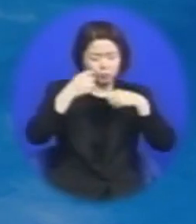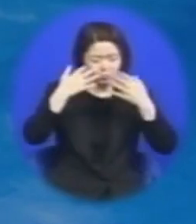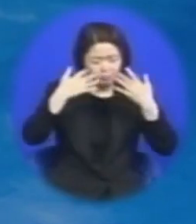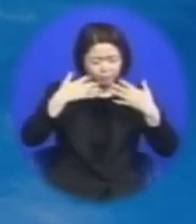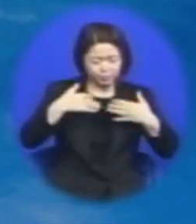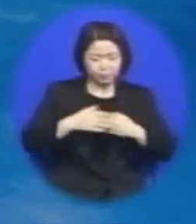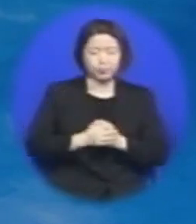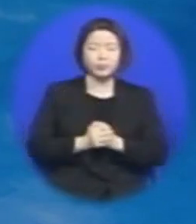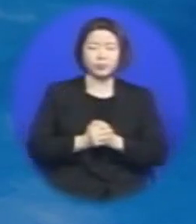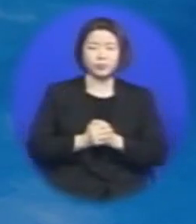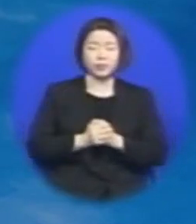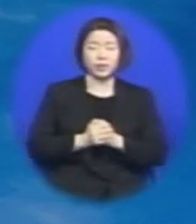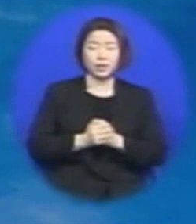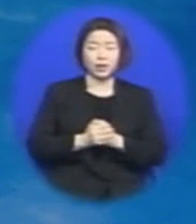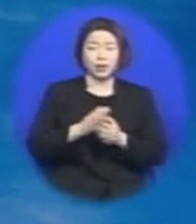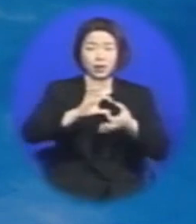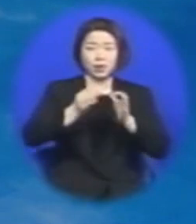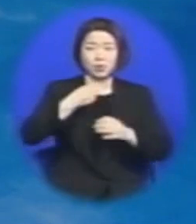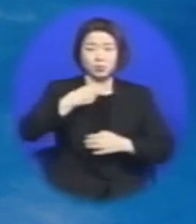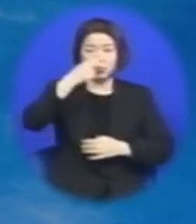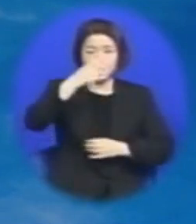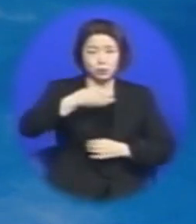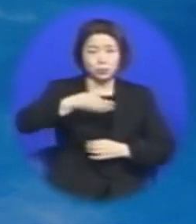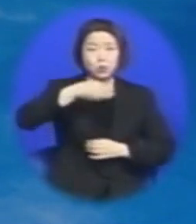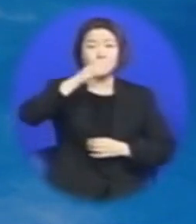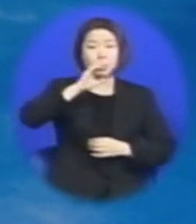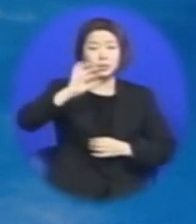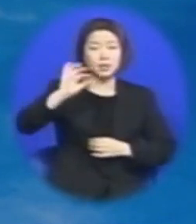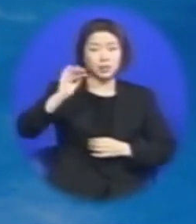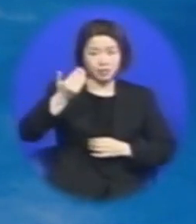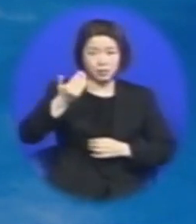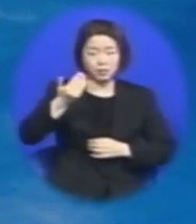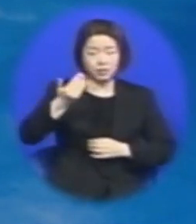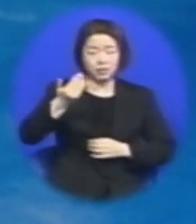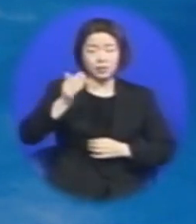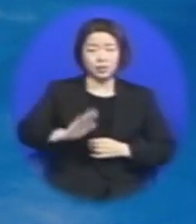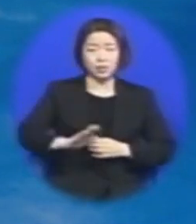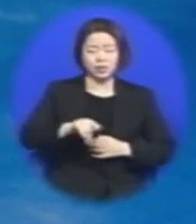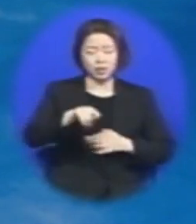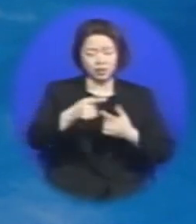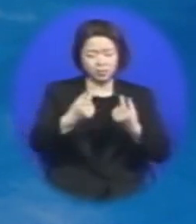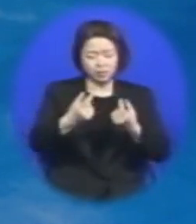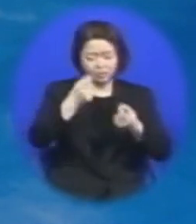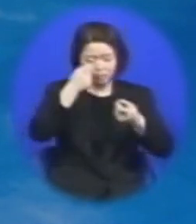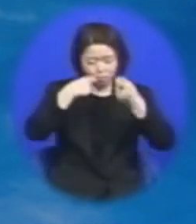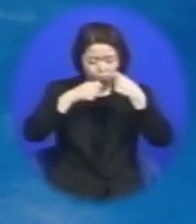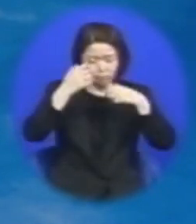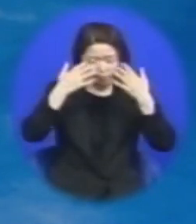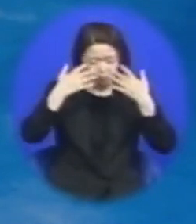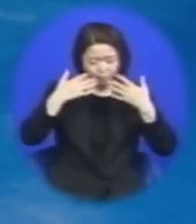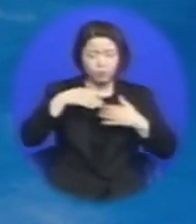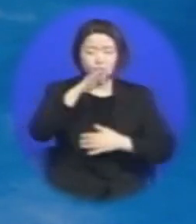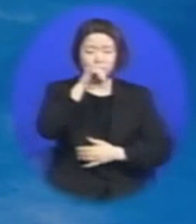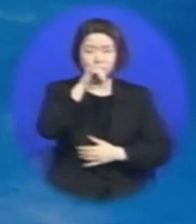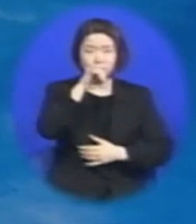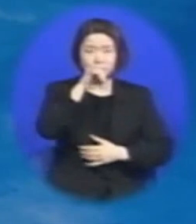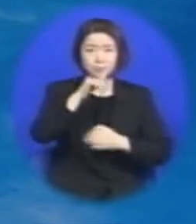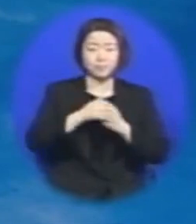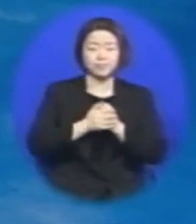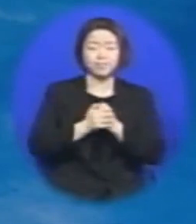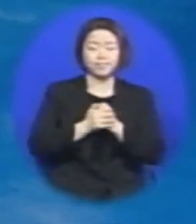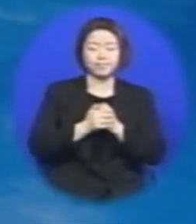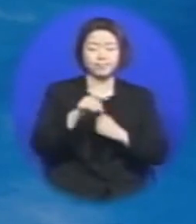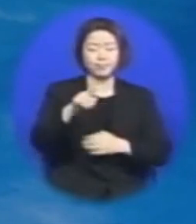겁니다 포도주 잔을 마셔야 되는데 그렇게 눈물이 쏟아지는 거예요 그